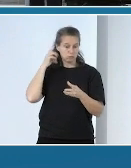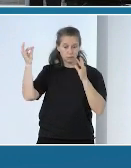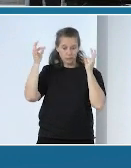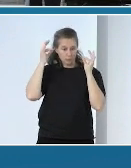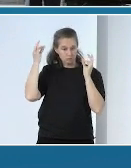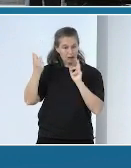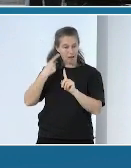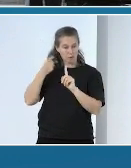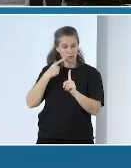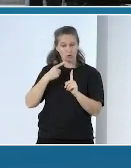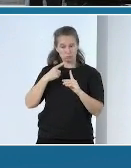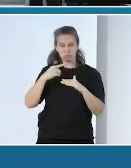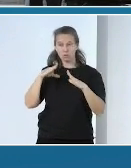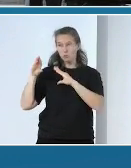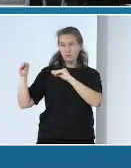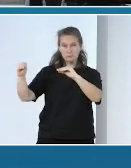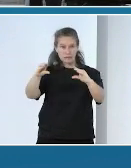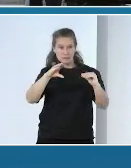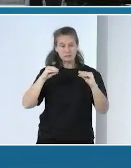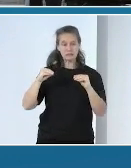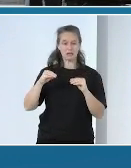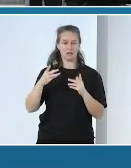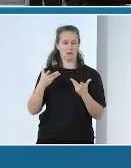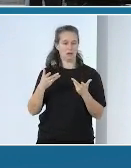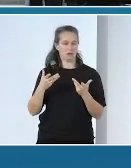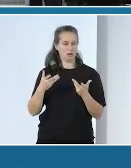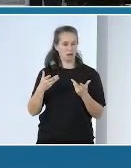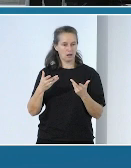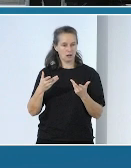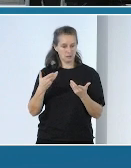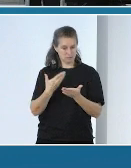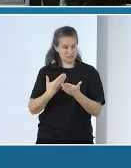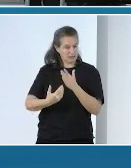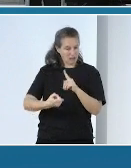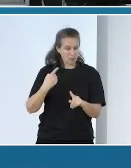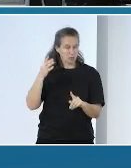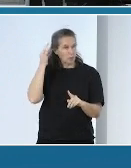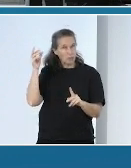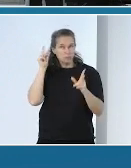importante dans la structuration spatiale. On l'oublie toujours, mais c'est très très important.